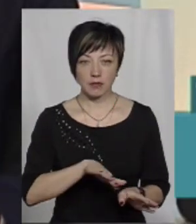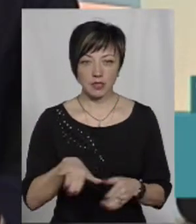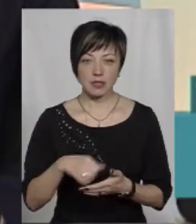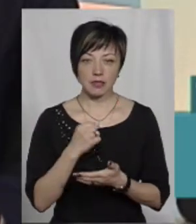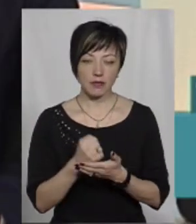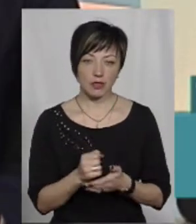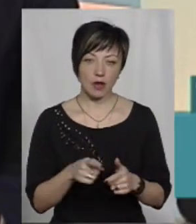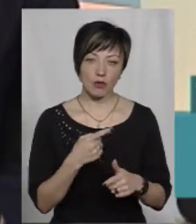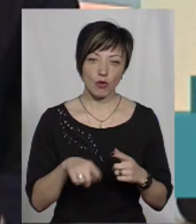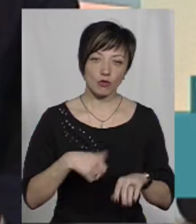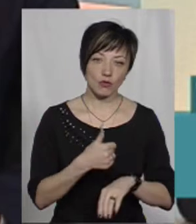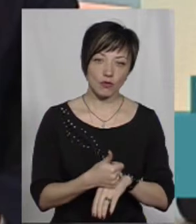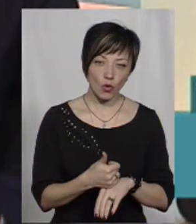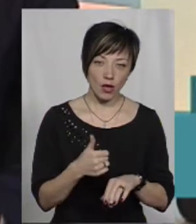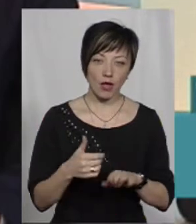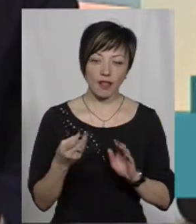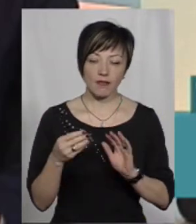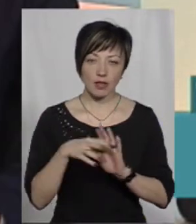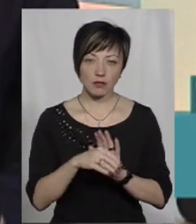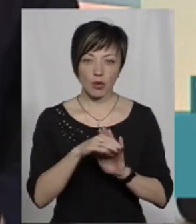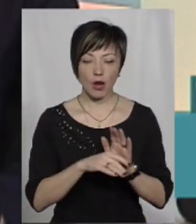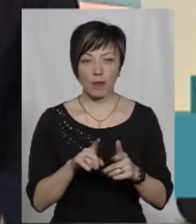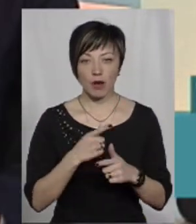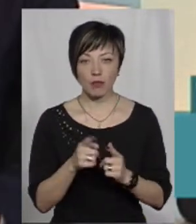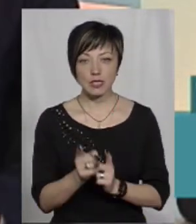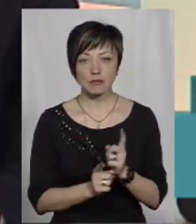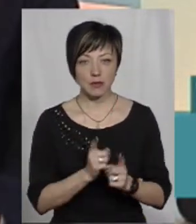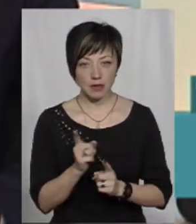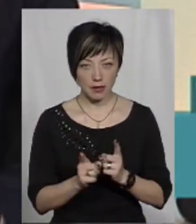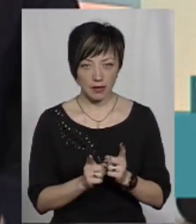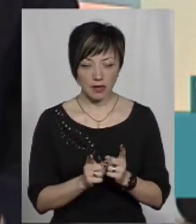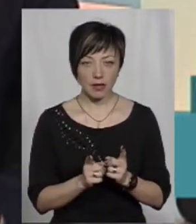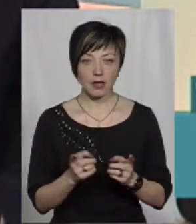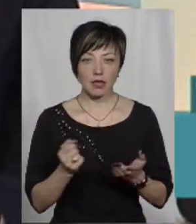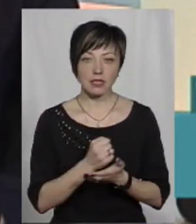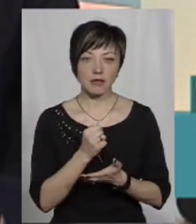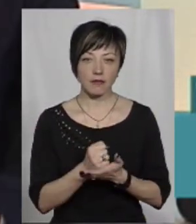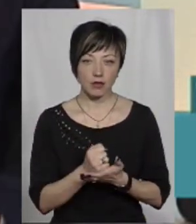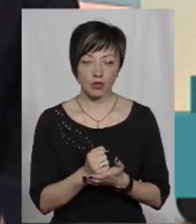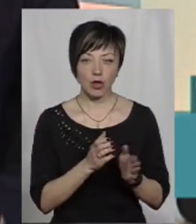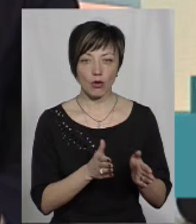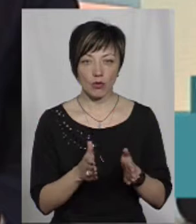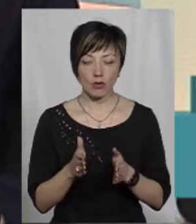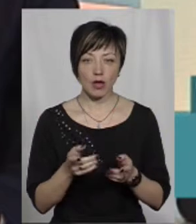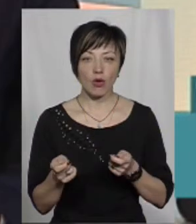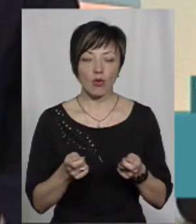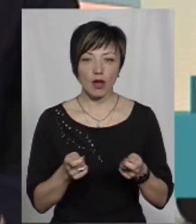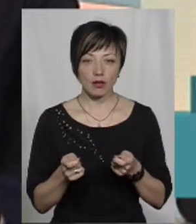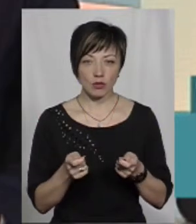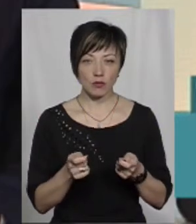після затвердження або основної інвестпрограми, або зміни до інвестпрограми, які затверджуються регулятором